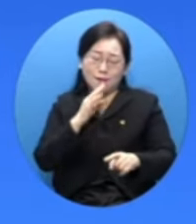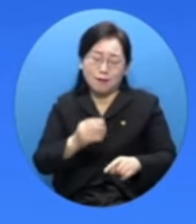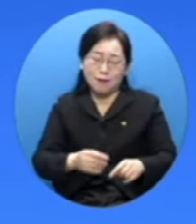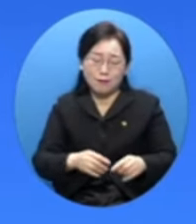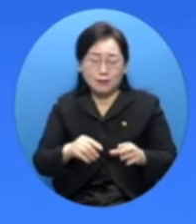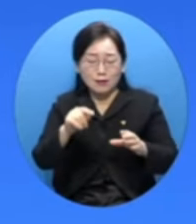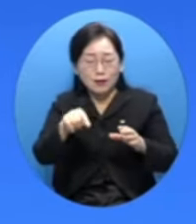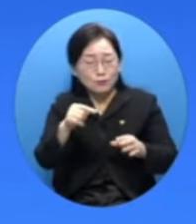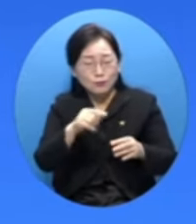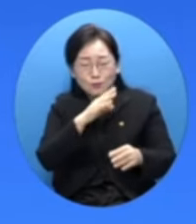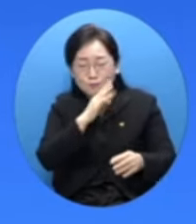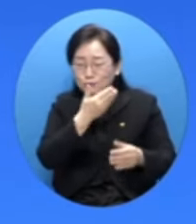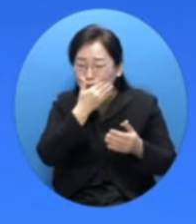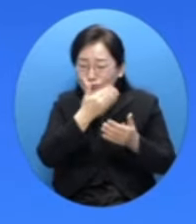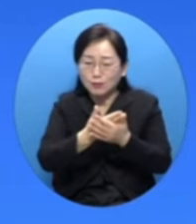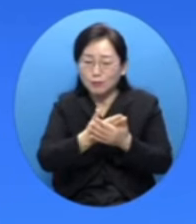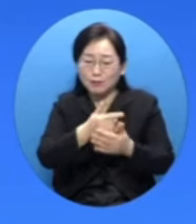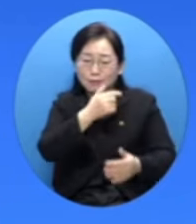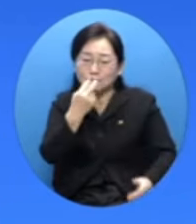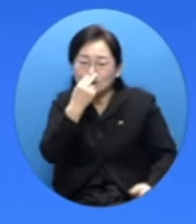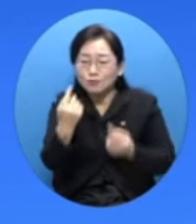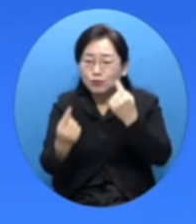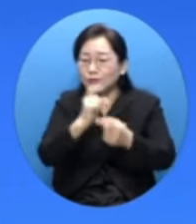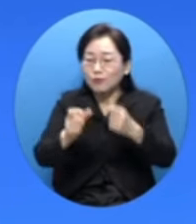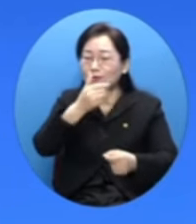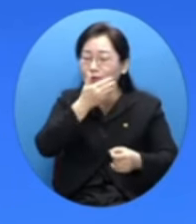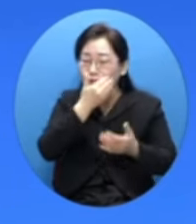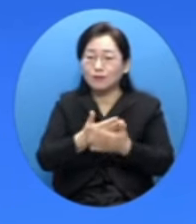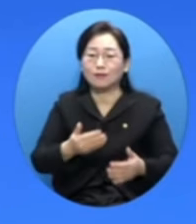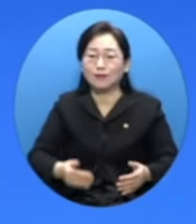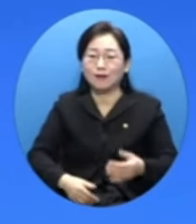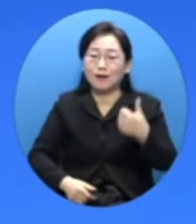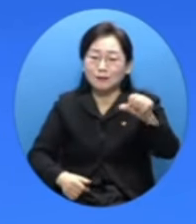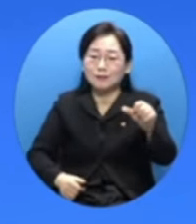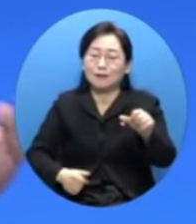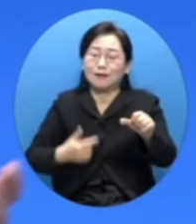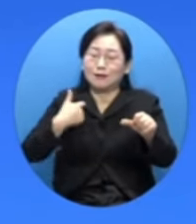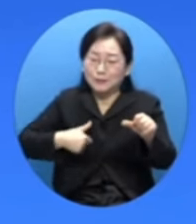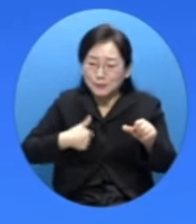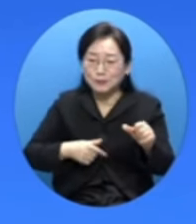않은 정말 귀한 아들이었습니다. 그 아들이 기쁨이고 그 삶의